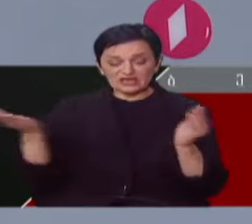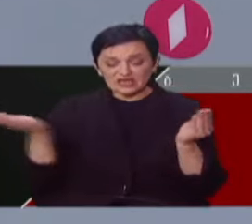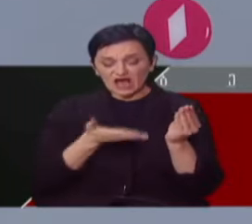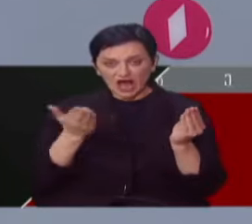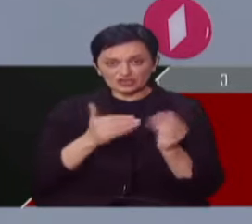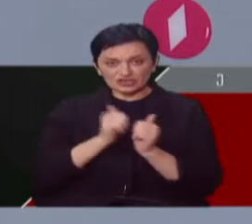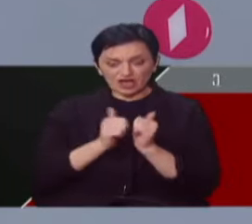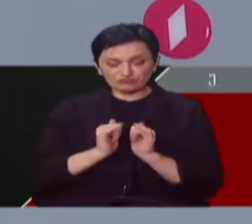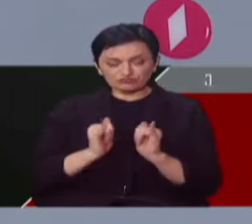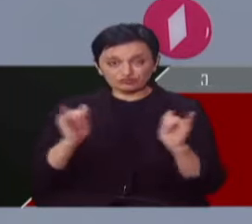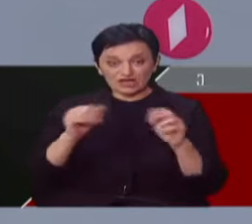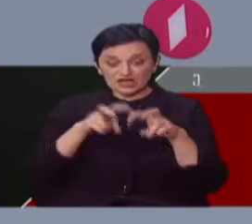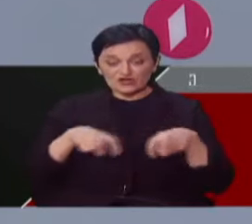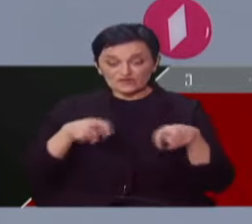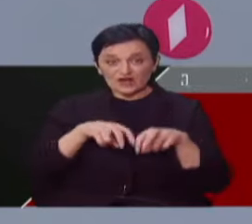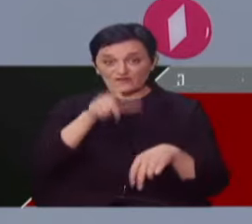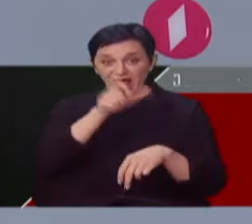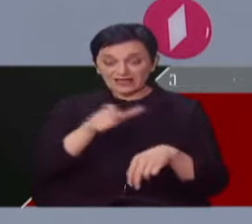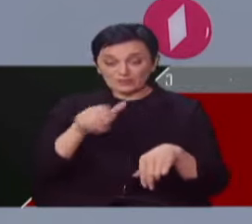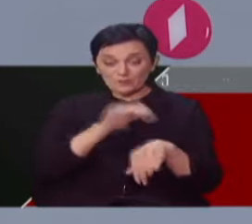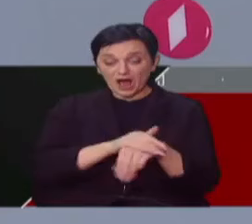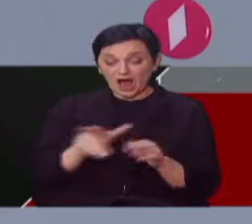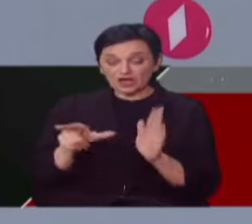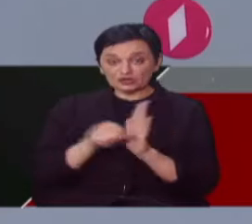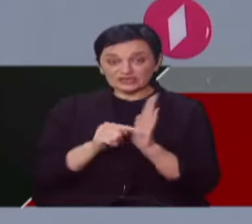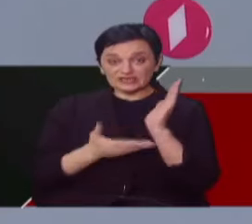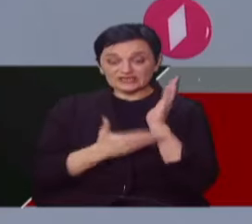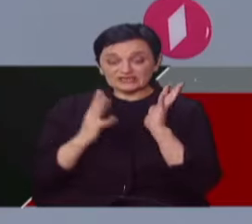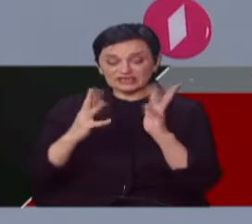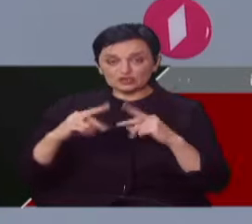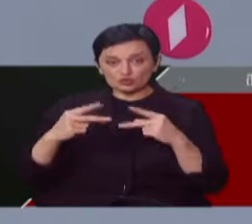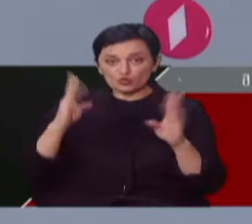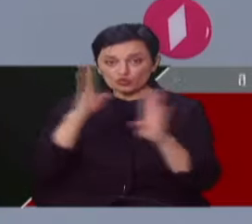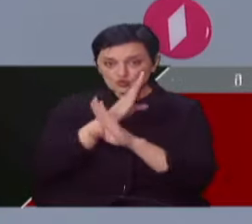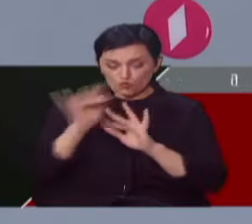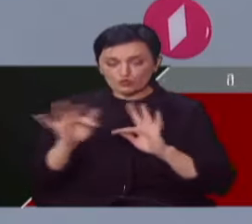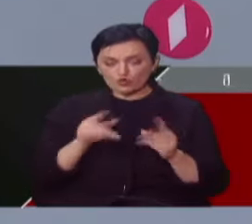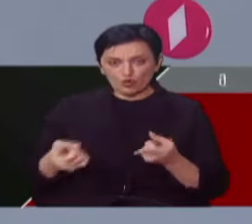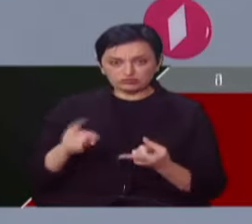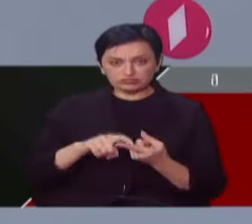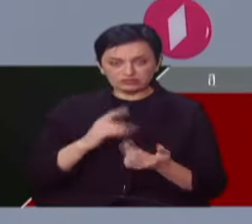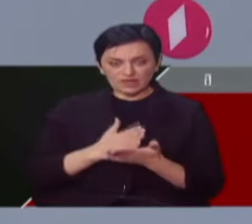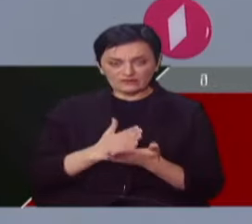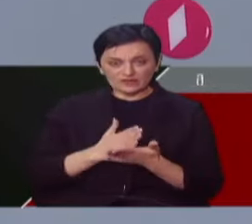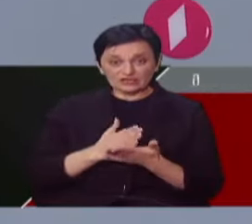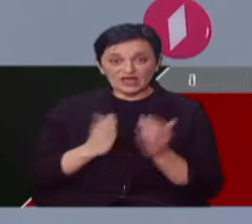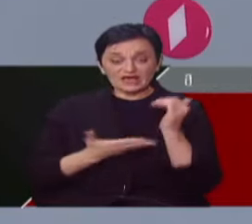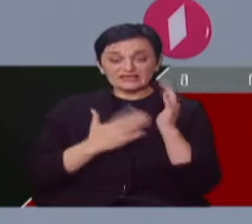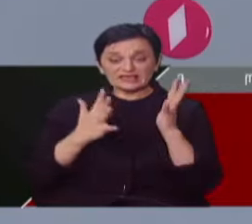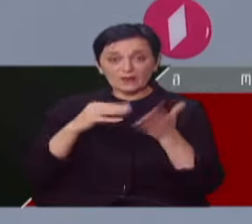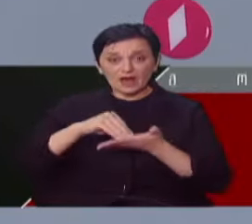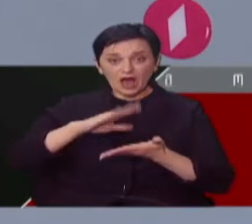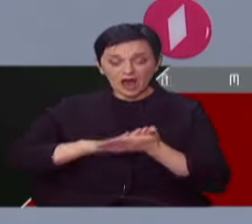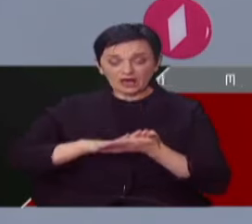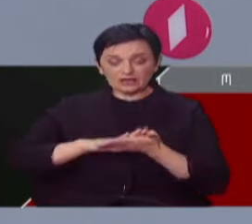გახშირებულ შემთხვევებზე. კვლევის მიხედვით, ადამიანურ ფაქტორთან ერთად დღის საფარის სრულებაზე ბუნებრივმა პროცესებმაც მოახდინა გავლენა. ტყეების აღრიცხვა